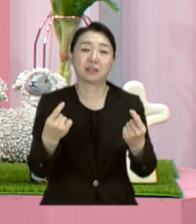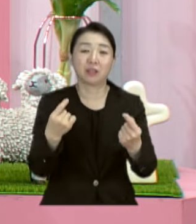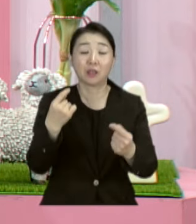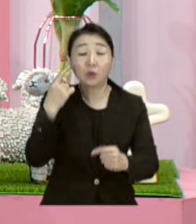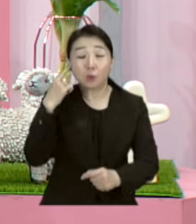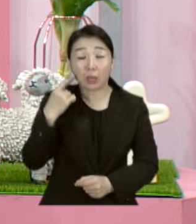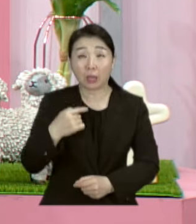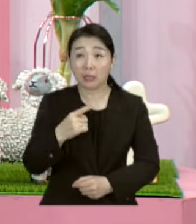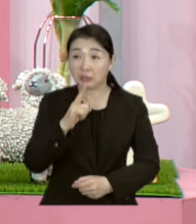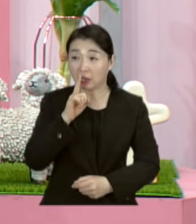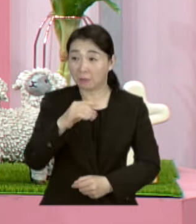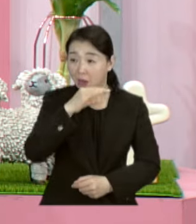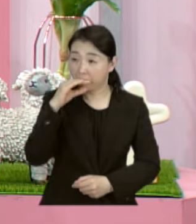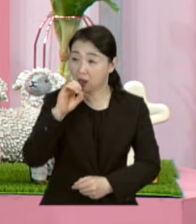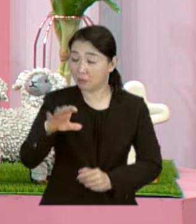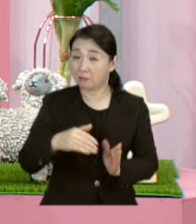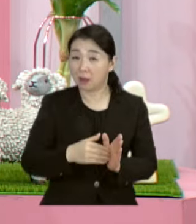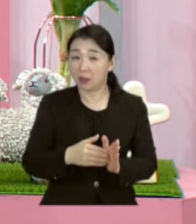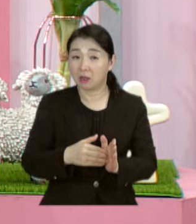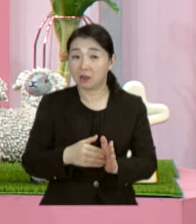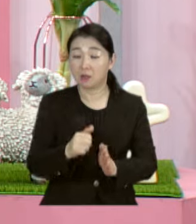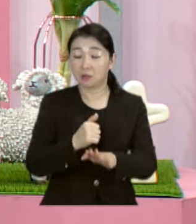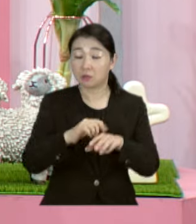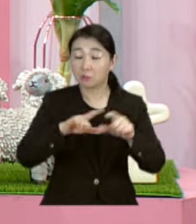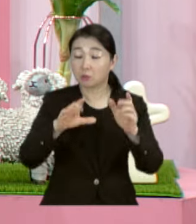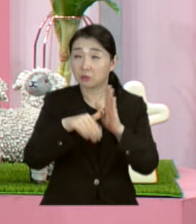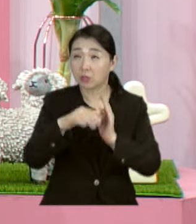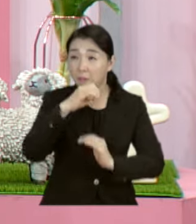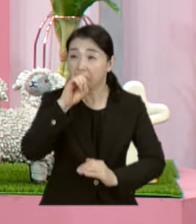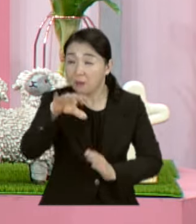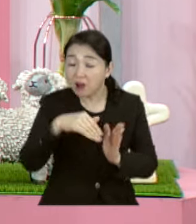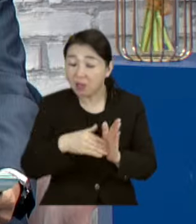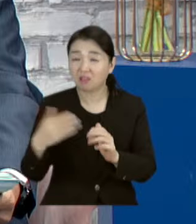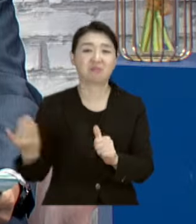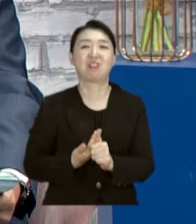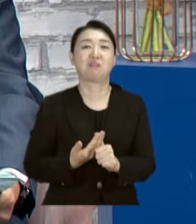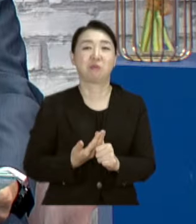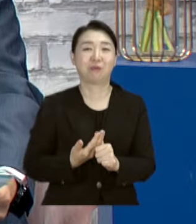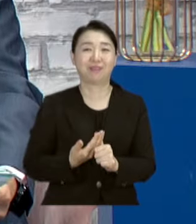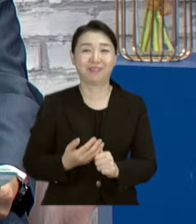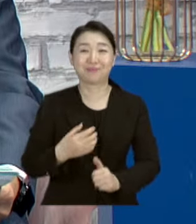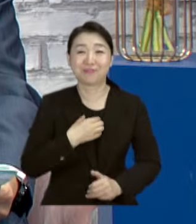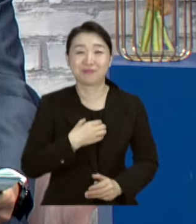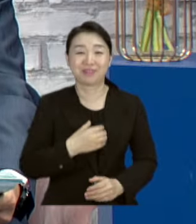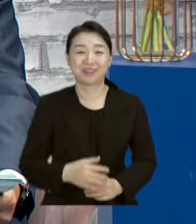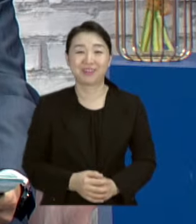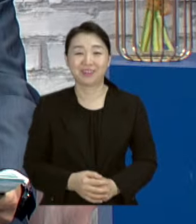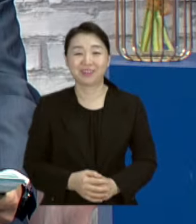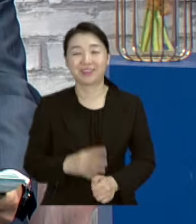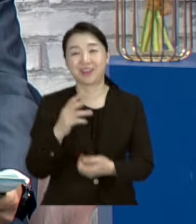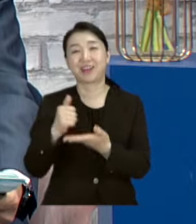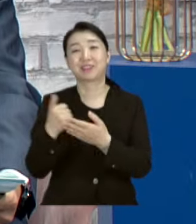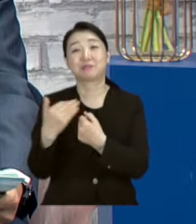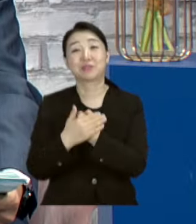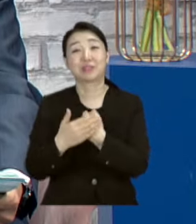요새는? 제가 바른말을 좀 하는 스타일이니까 평화시에 바른말 하면 잘립니다. 그렇죠. 네. 그 대신에 하나님 은혜로 네. 네.